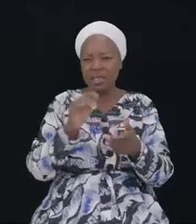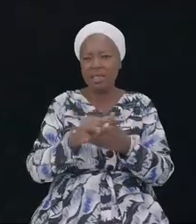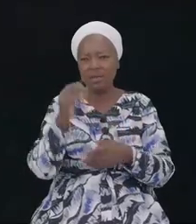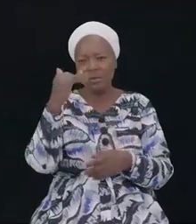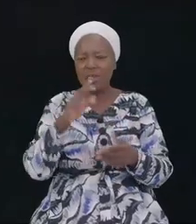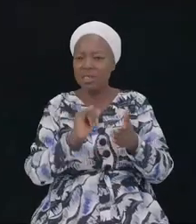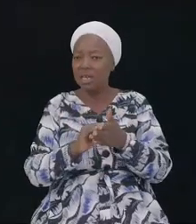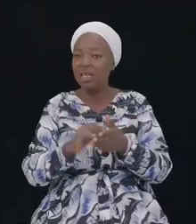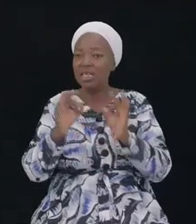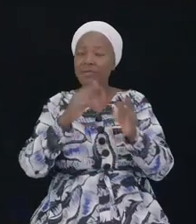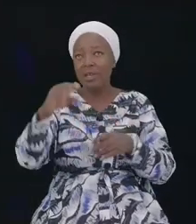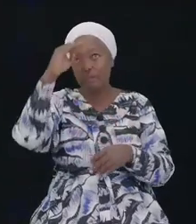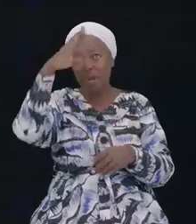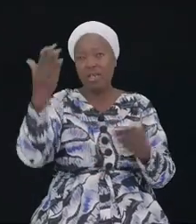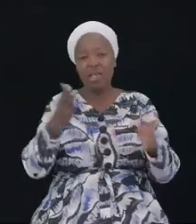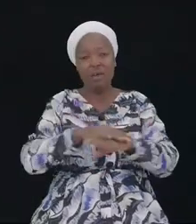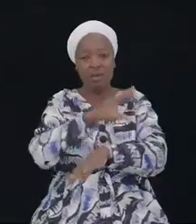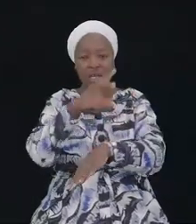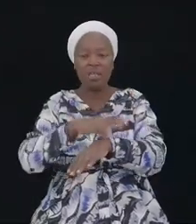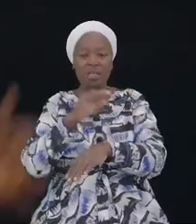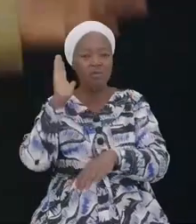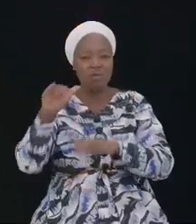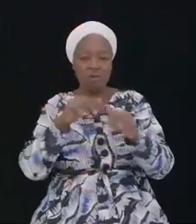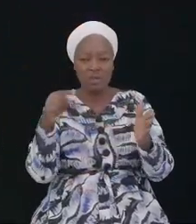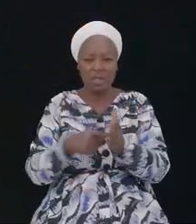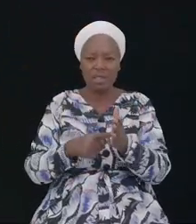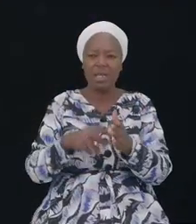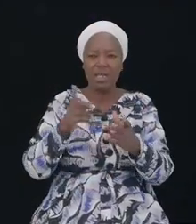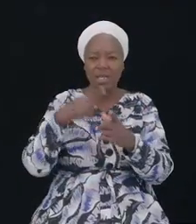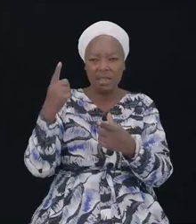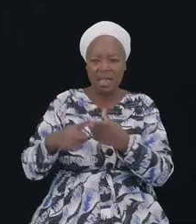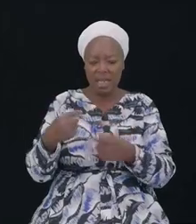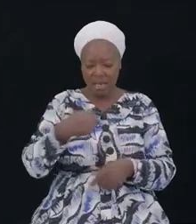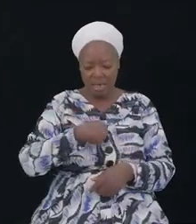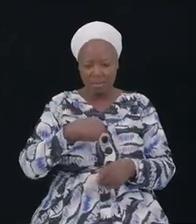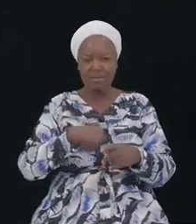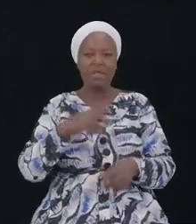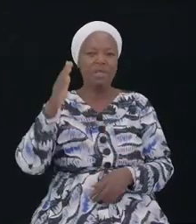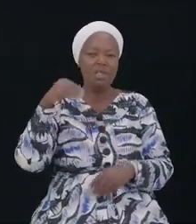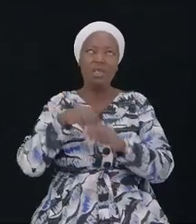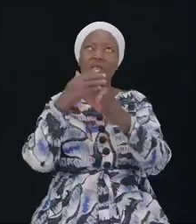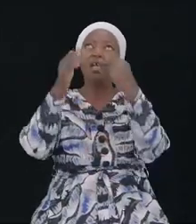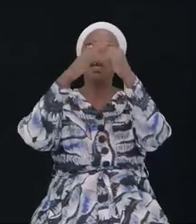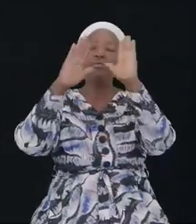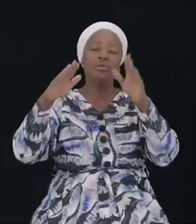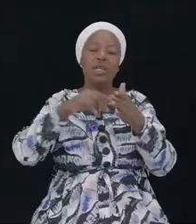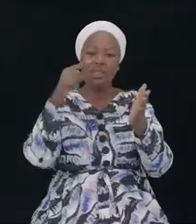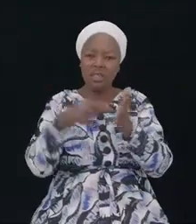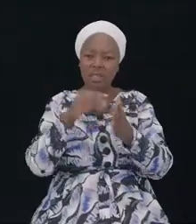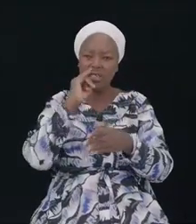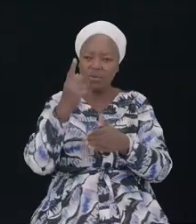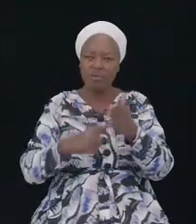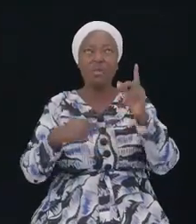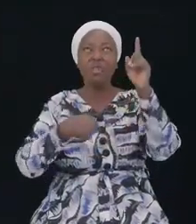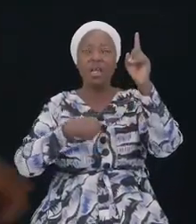l'humain, l'homme, l'être humain sur la terre fait ceci, alors moi dans le ciel, voici ce que je ferai.